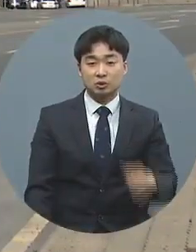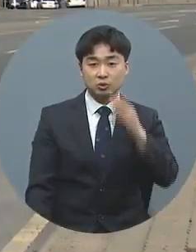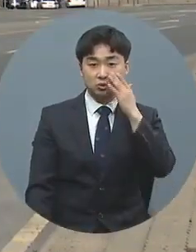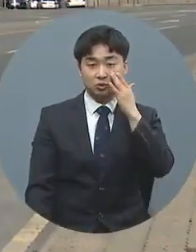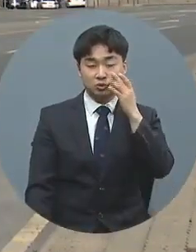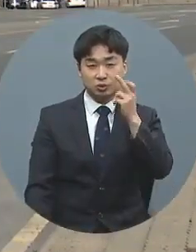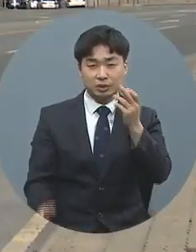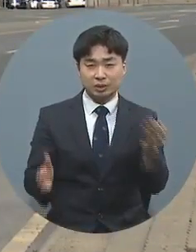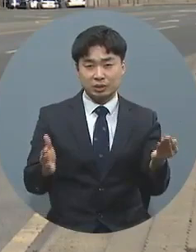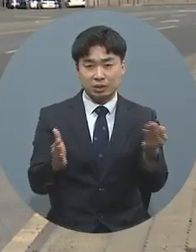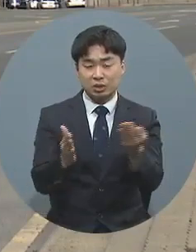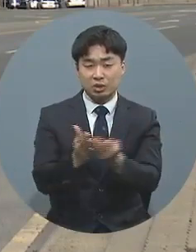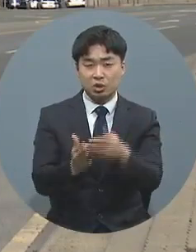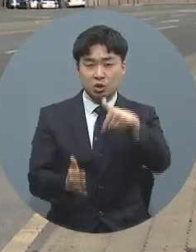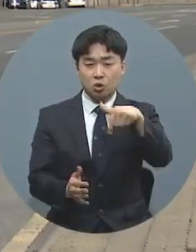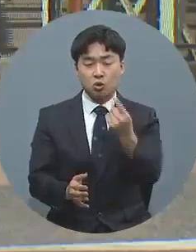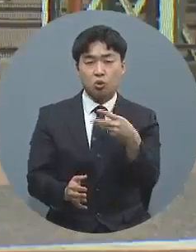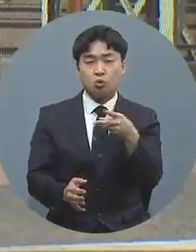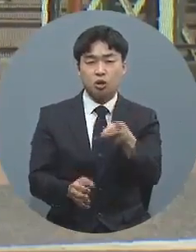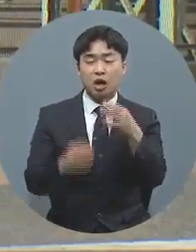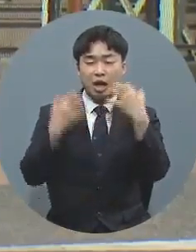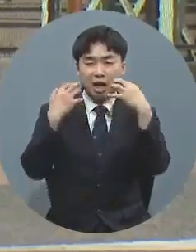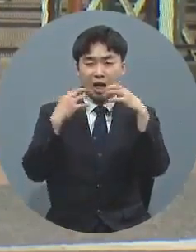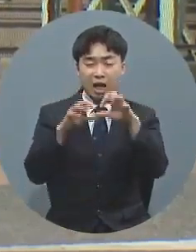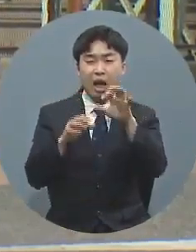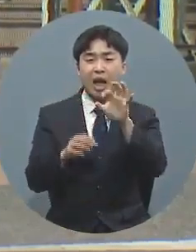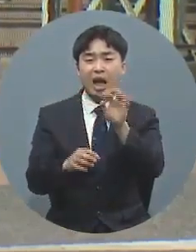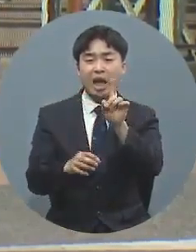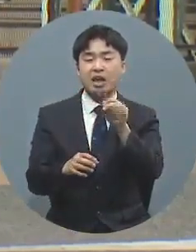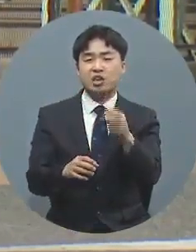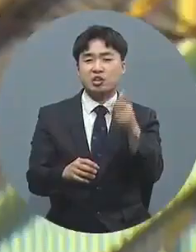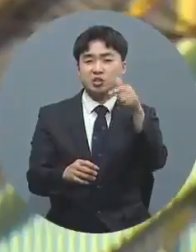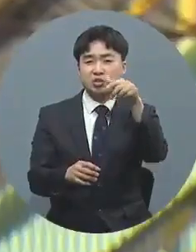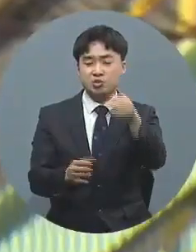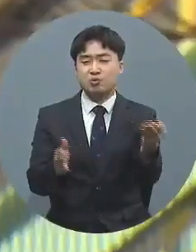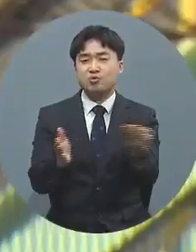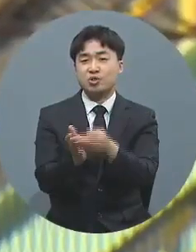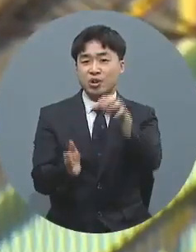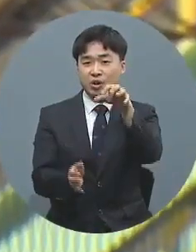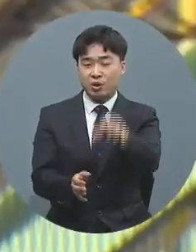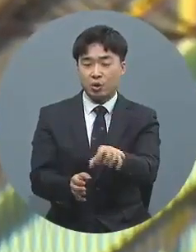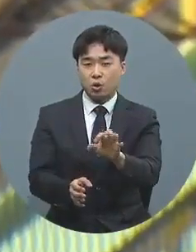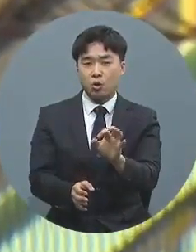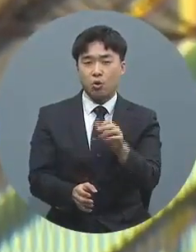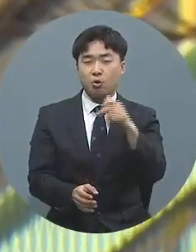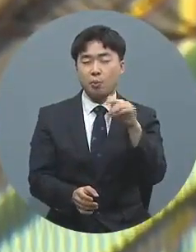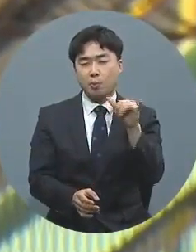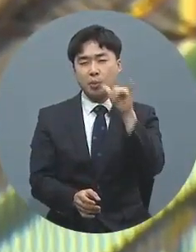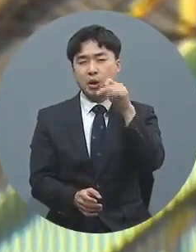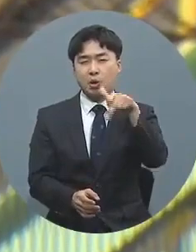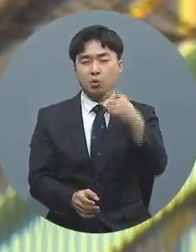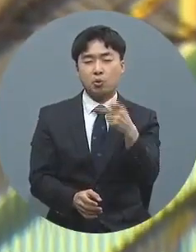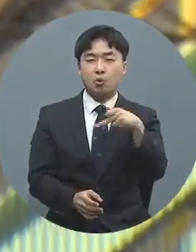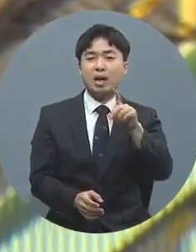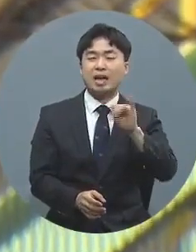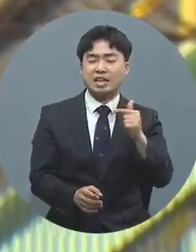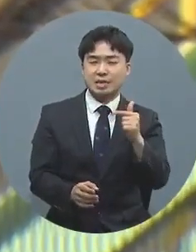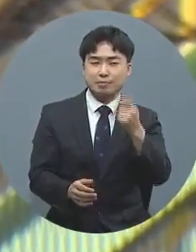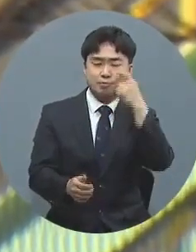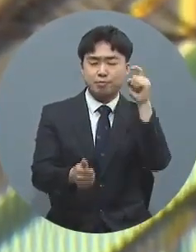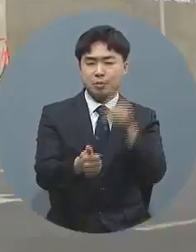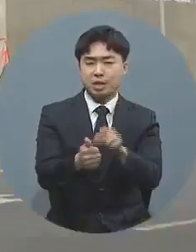울산 온산항 고려아연 전용 부두입니다. 이곳에 정박한 화물선에서 마약인 코카인이 발견돼 하역 작업이